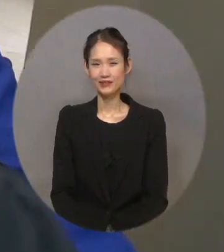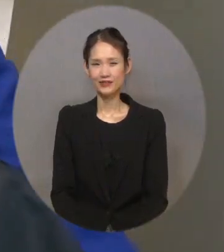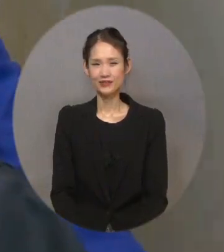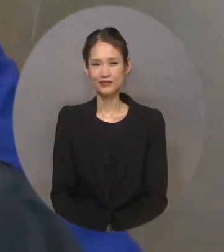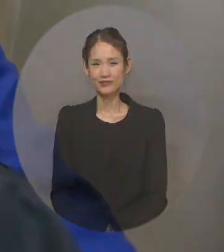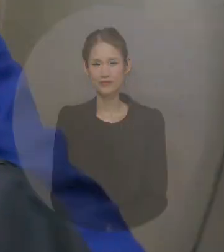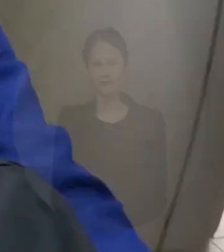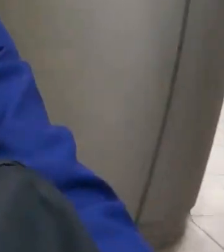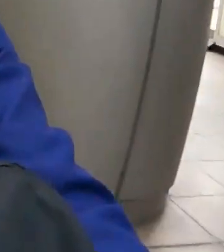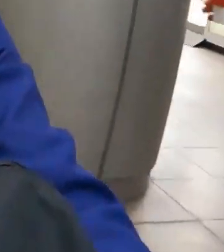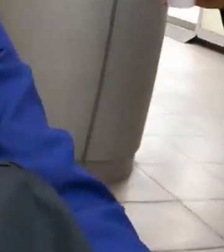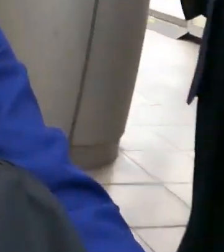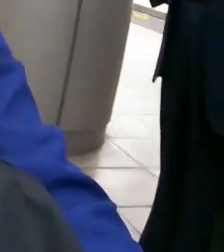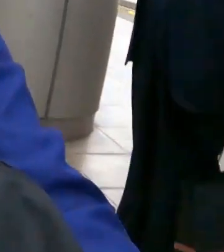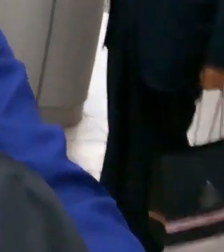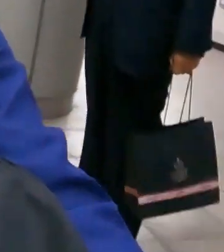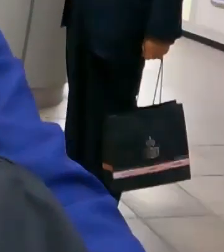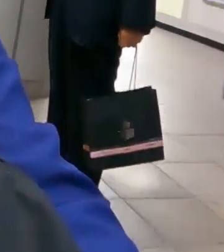고고.